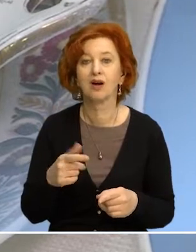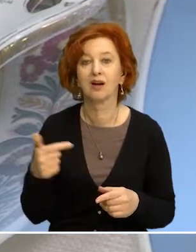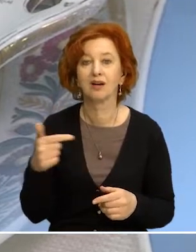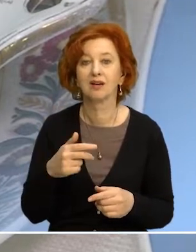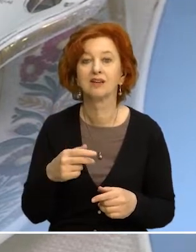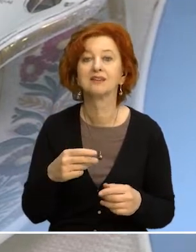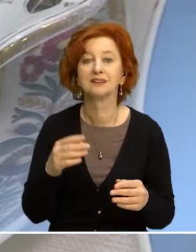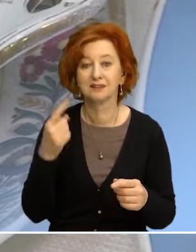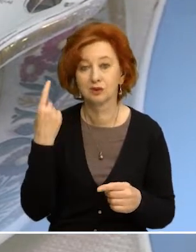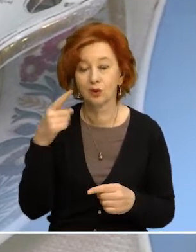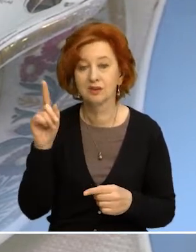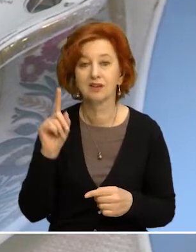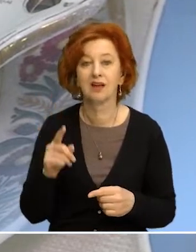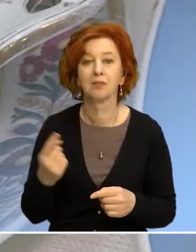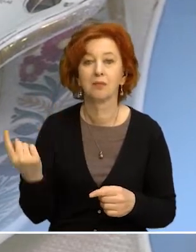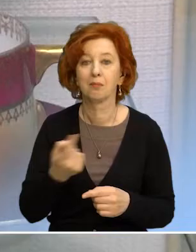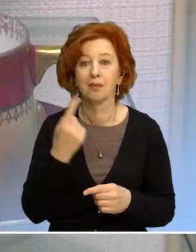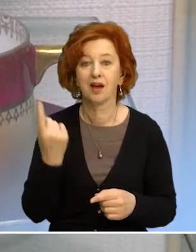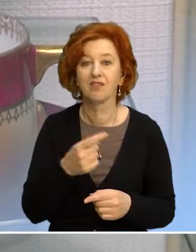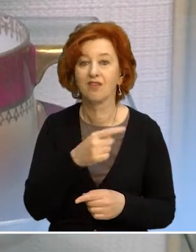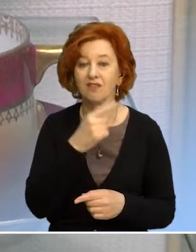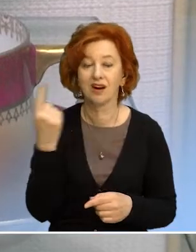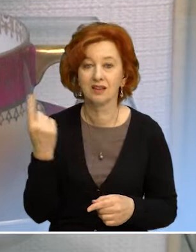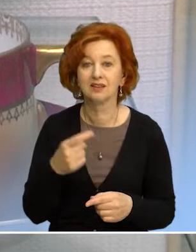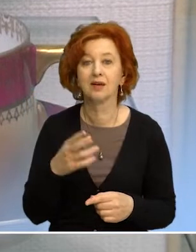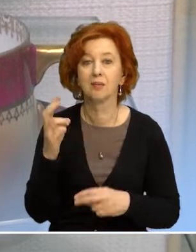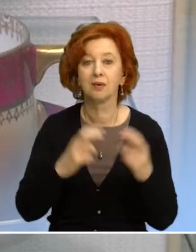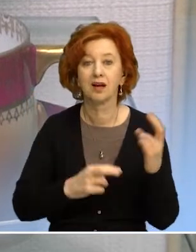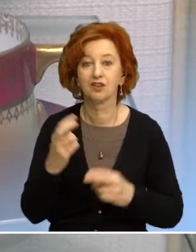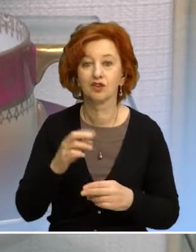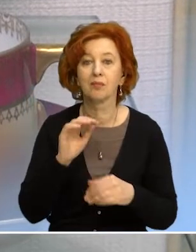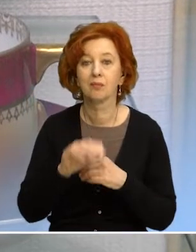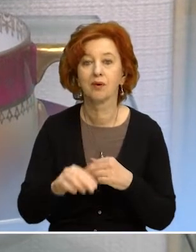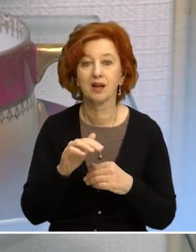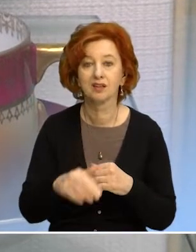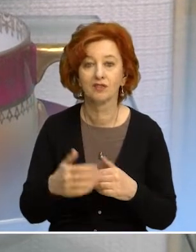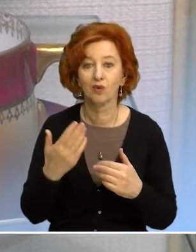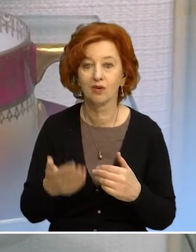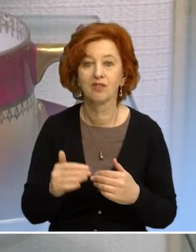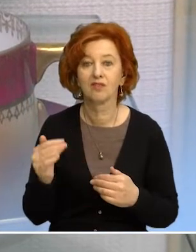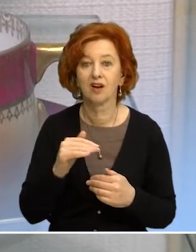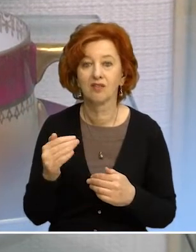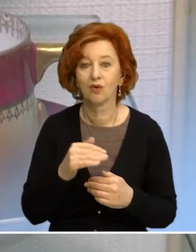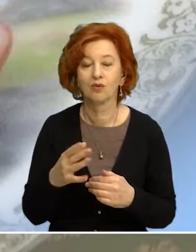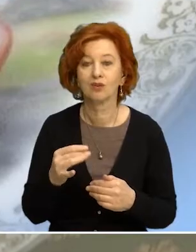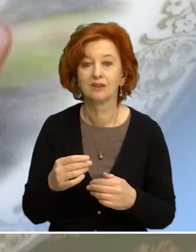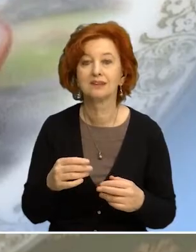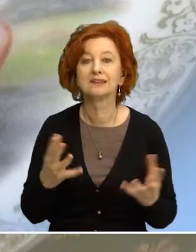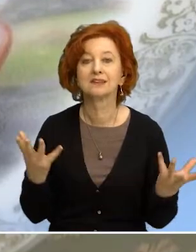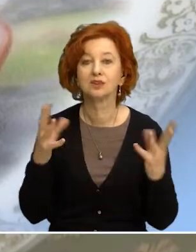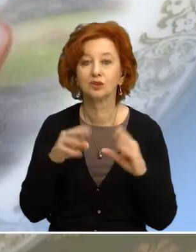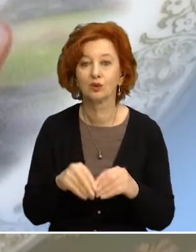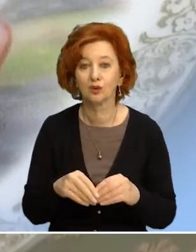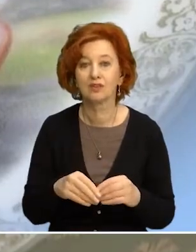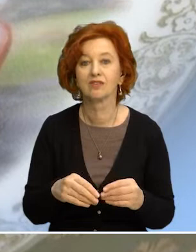Гарднер, создатель первого в Российской империи промышленного производства фарфора, сосредоточенного